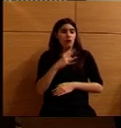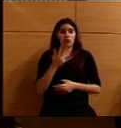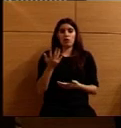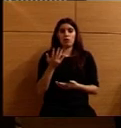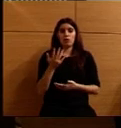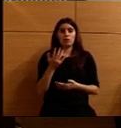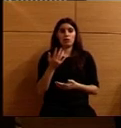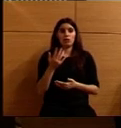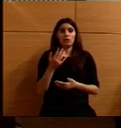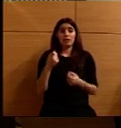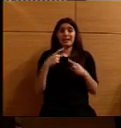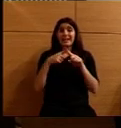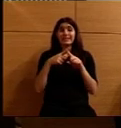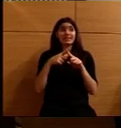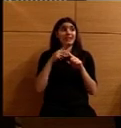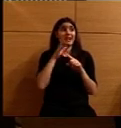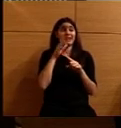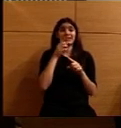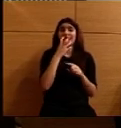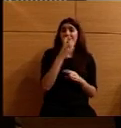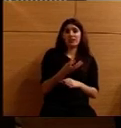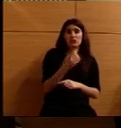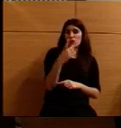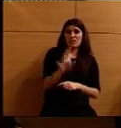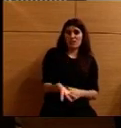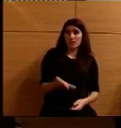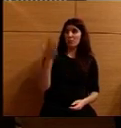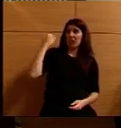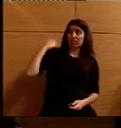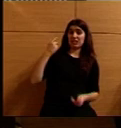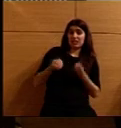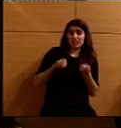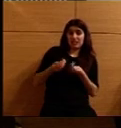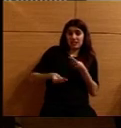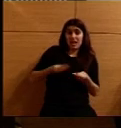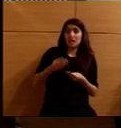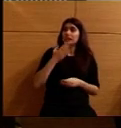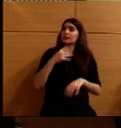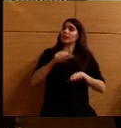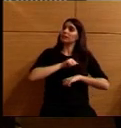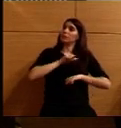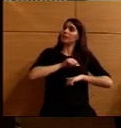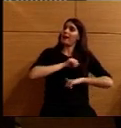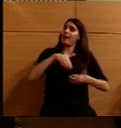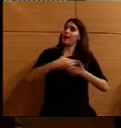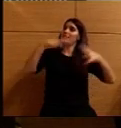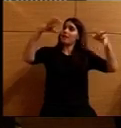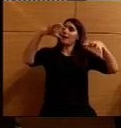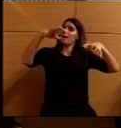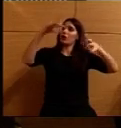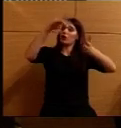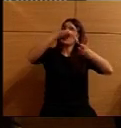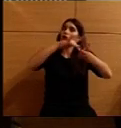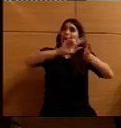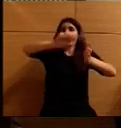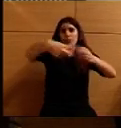considere no té per què ser més lento si se reglamenta abans. Òbviament, si estem esperant que ocorrisca aquesta tempesta, que sí que inclòs